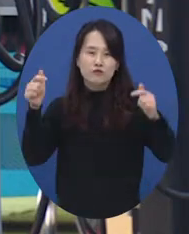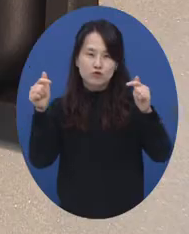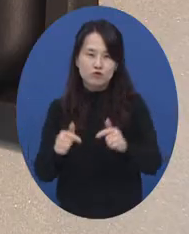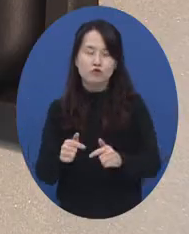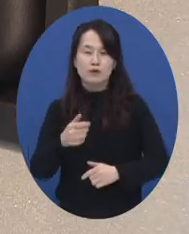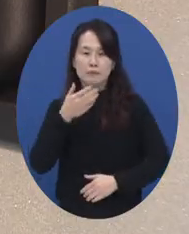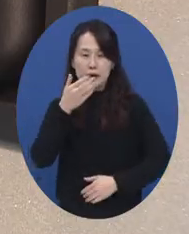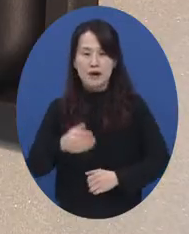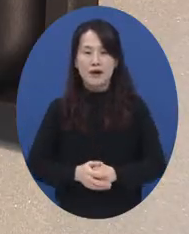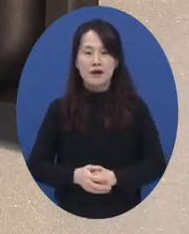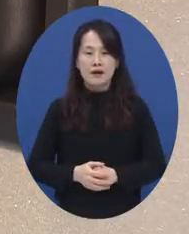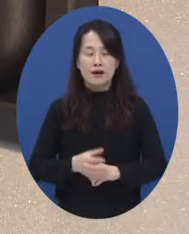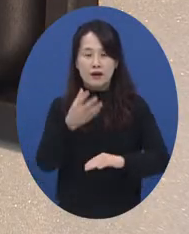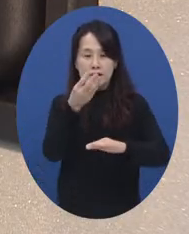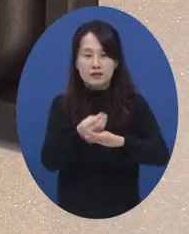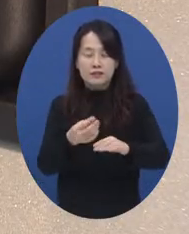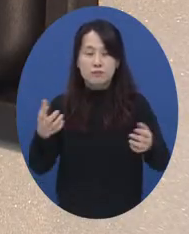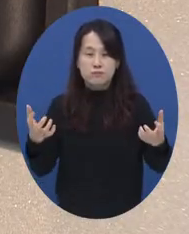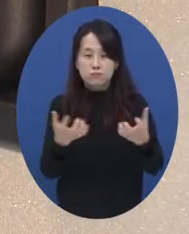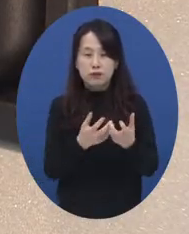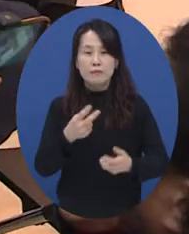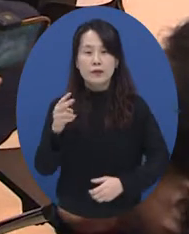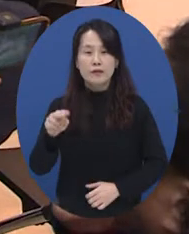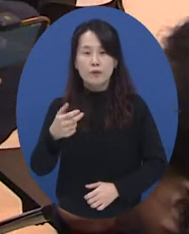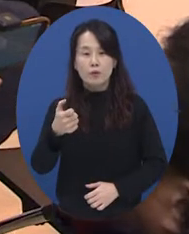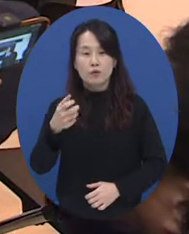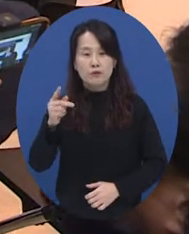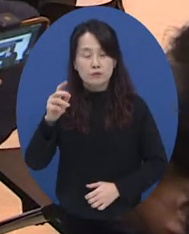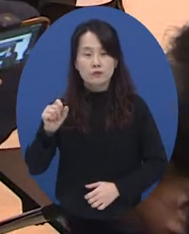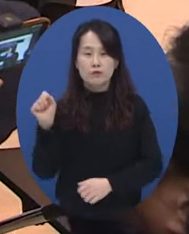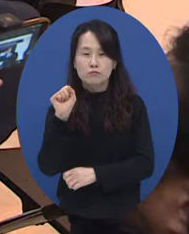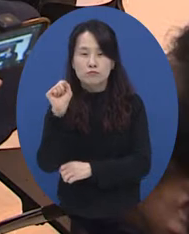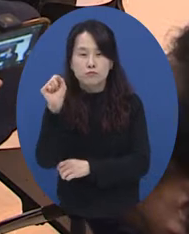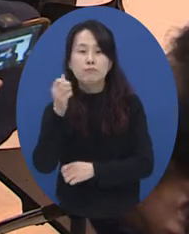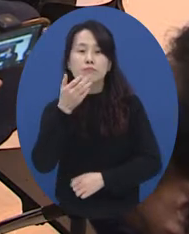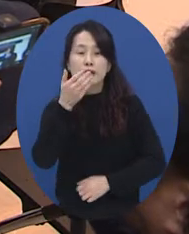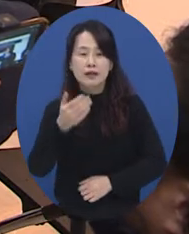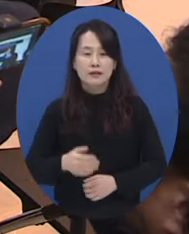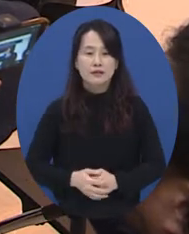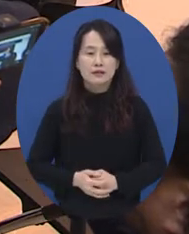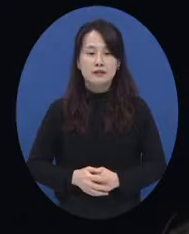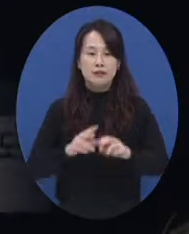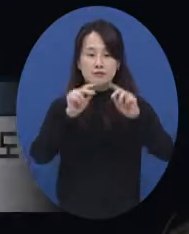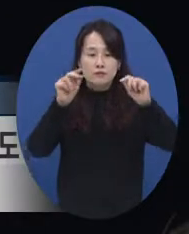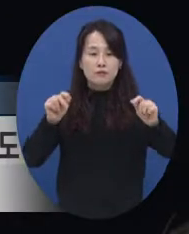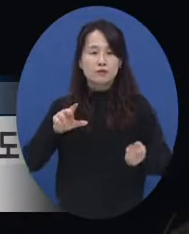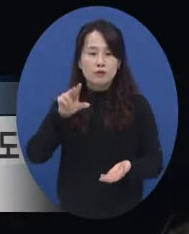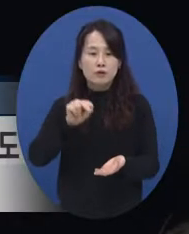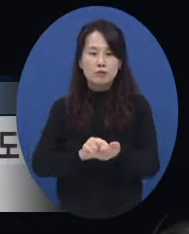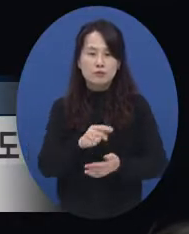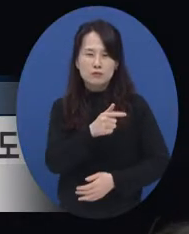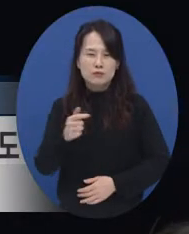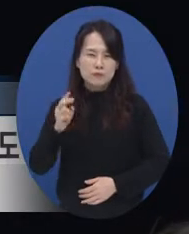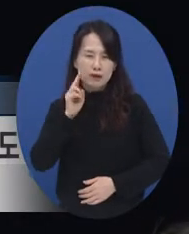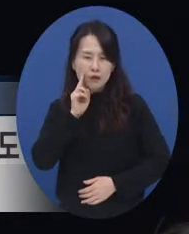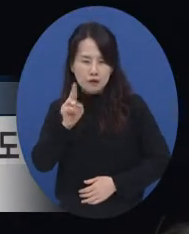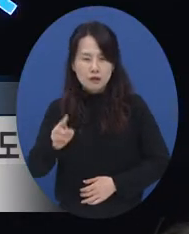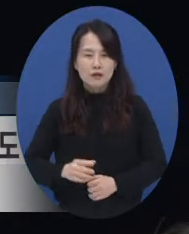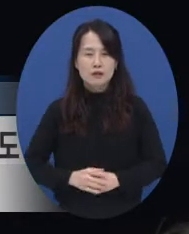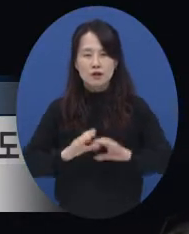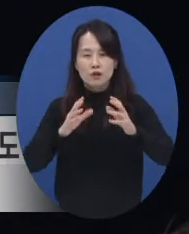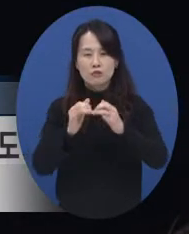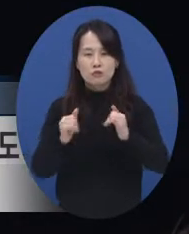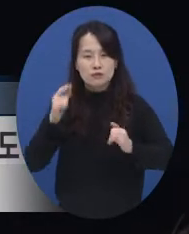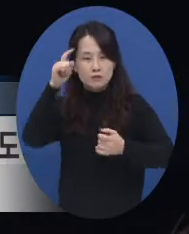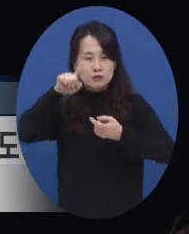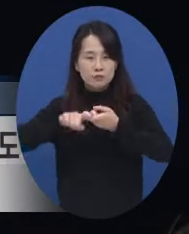듭니다. 전기버스는 가득 충전하면 250km까지 달릴 수 있습니다. 미세먼지 문제가 워낙